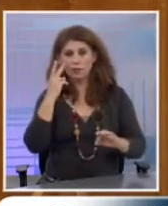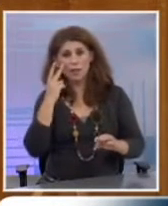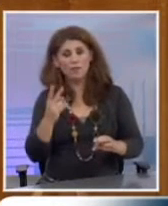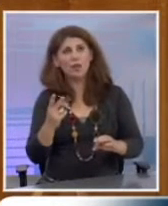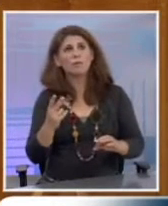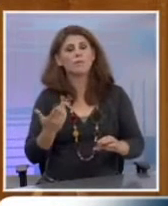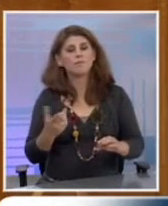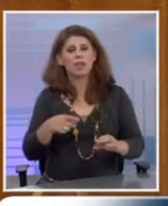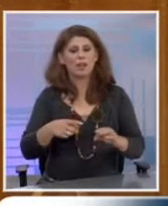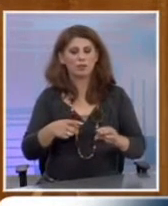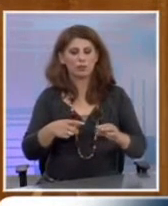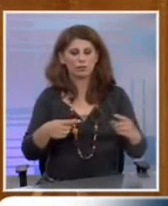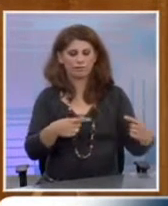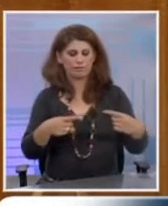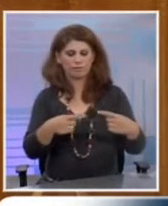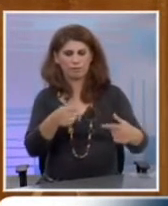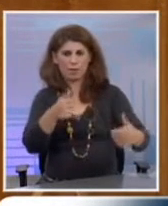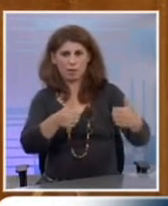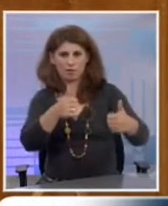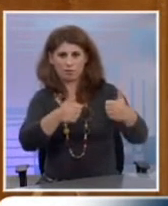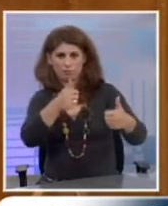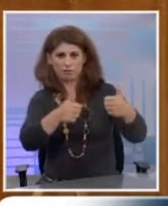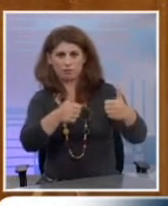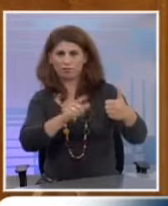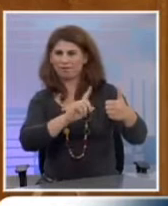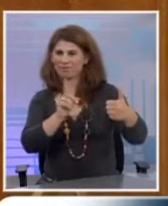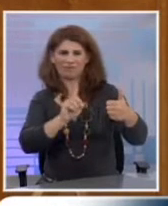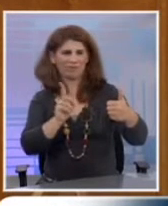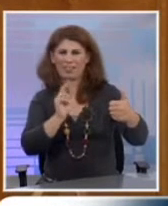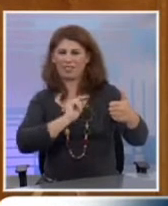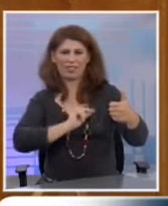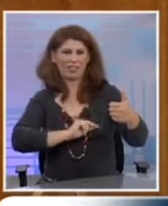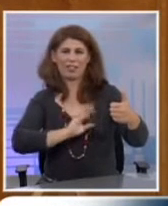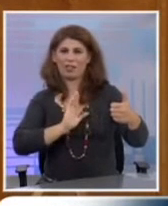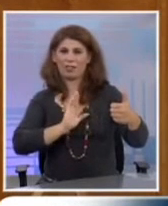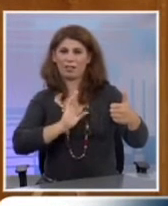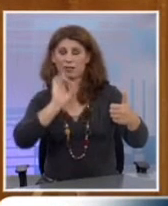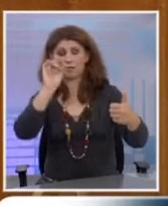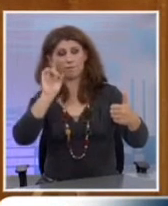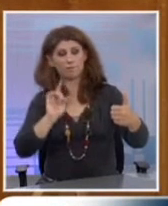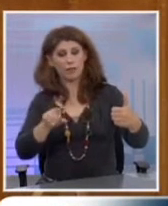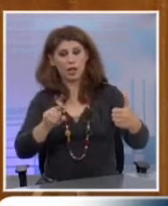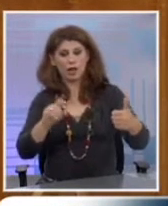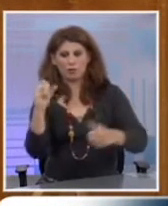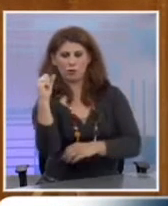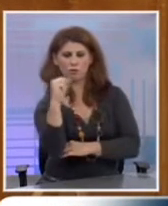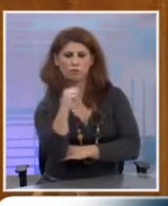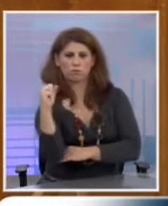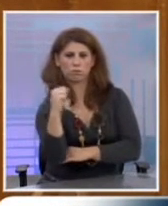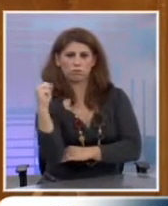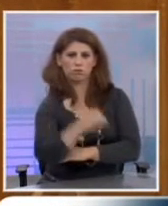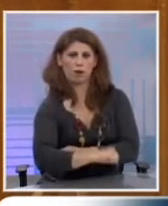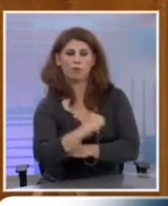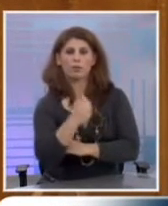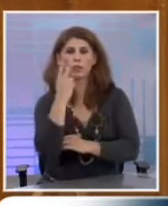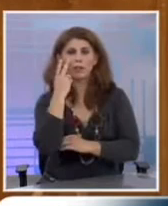ένας τέτοιος ανταγωνισμός δεν την ωφελούσε. Πιθανώς όμως αυτό το bras de fer να οφείλεται και